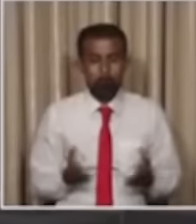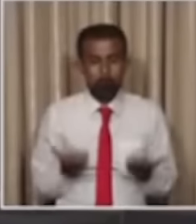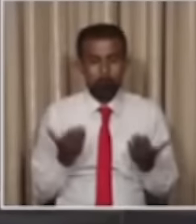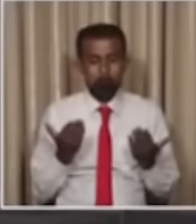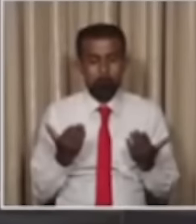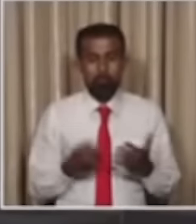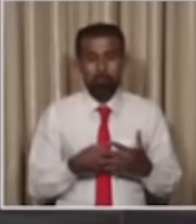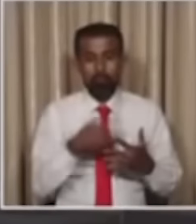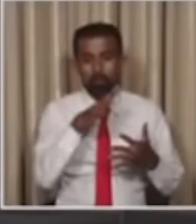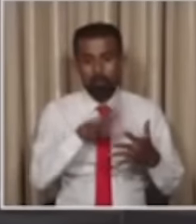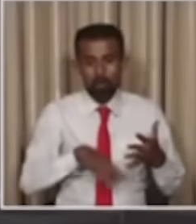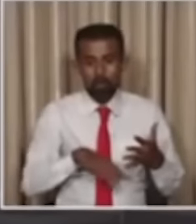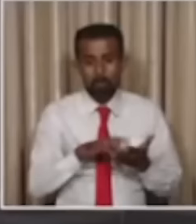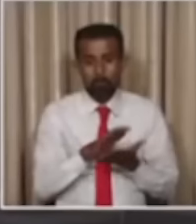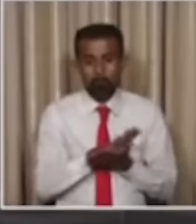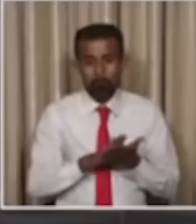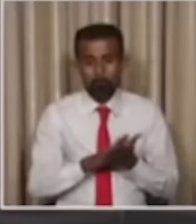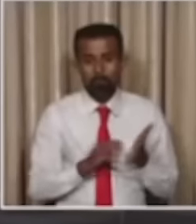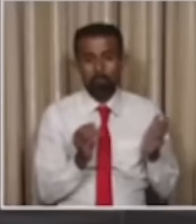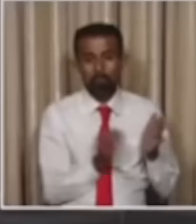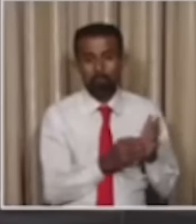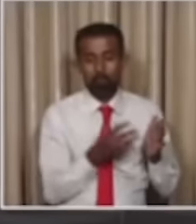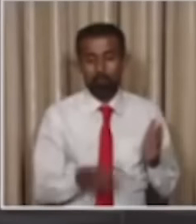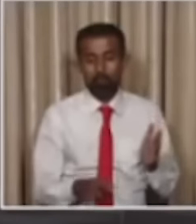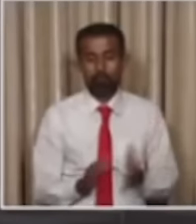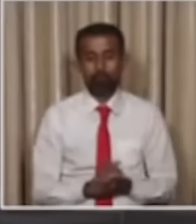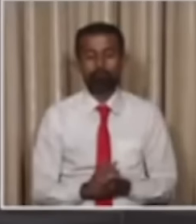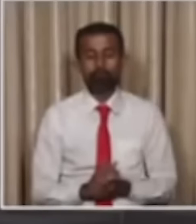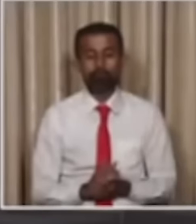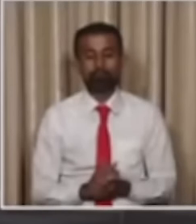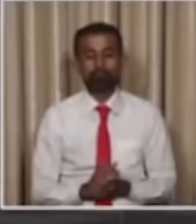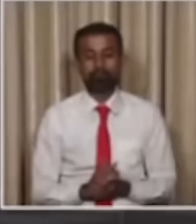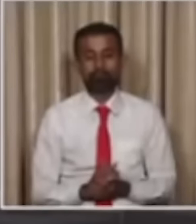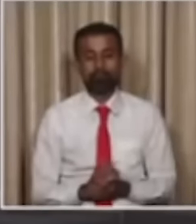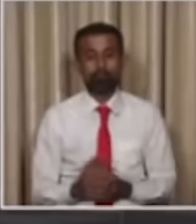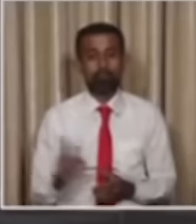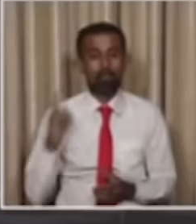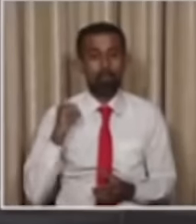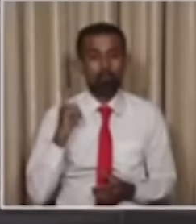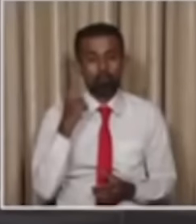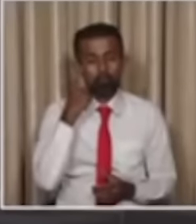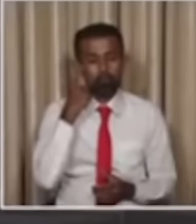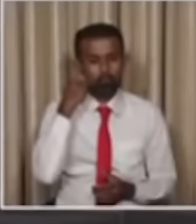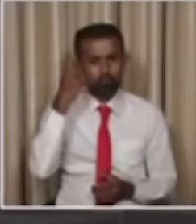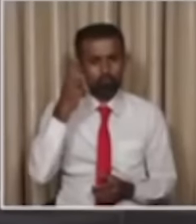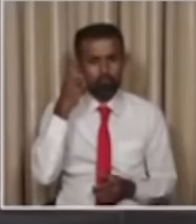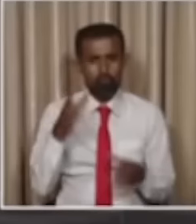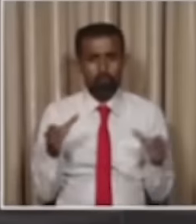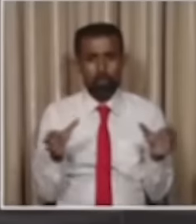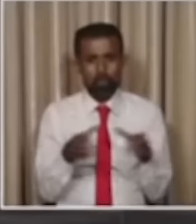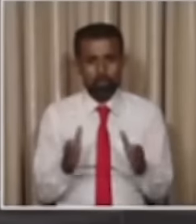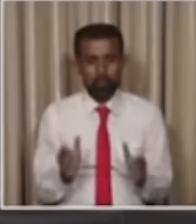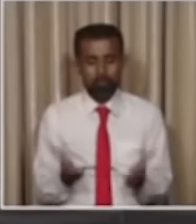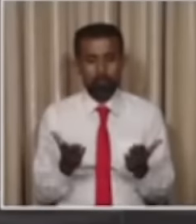මෙම වාර්තාවල පැහැදිලිව සඳහන් කර ඇත. යුද හමුදා බුද්ධි අංශය මගින්